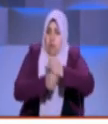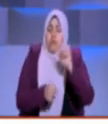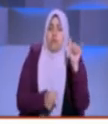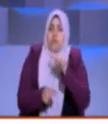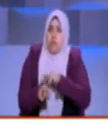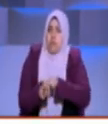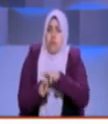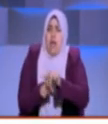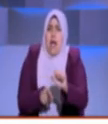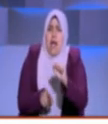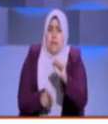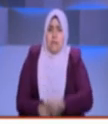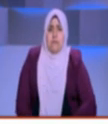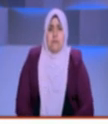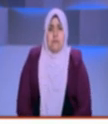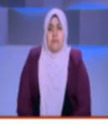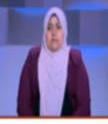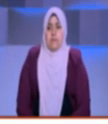الصرامة.